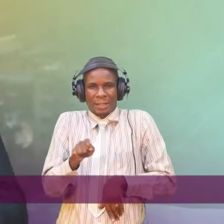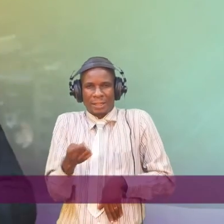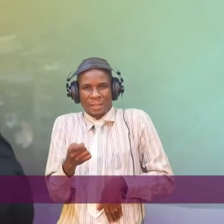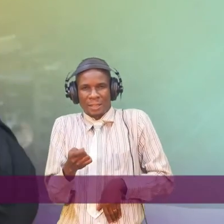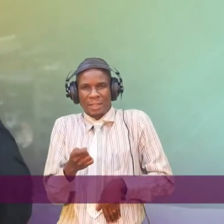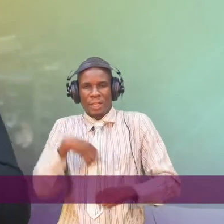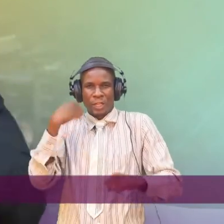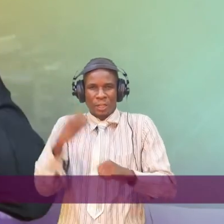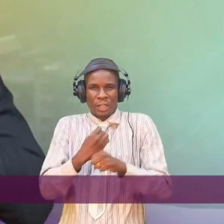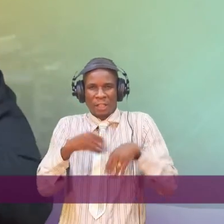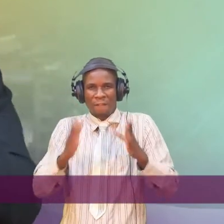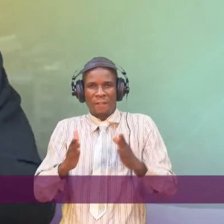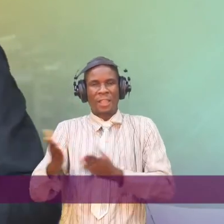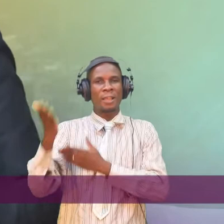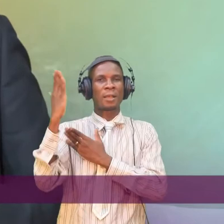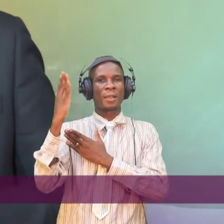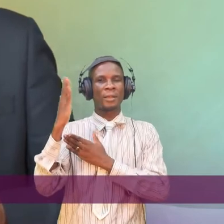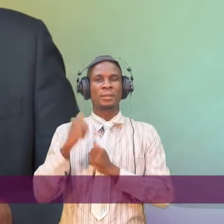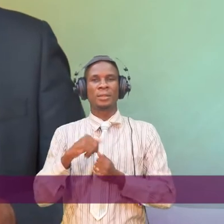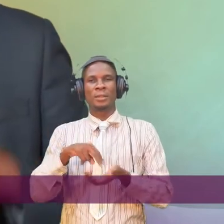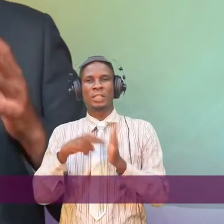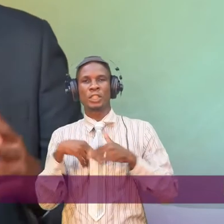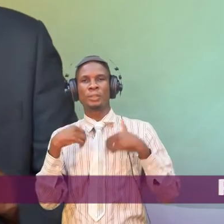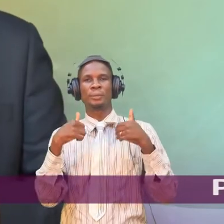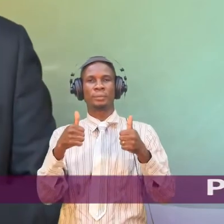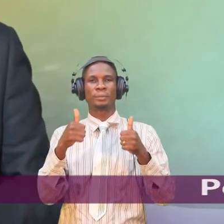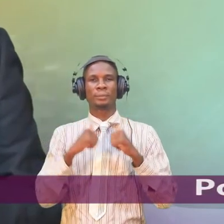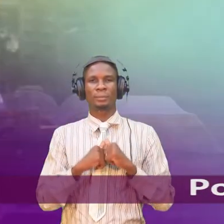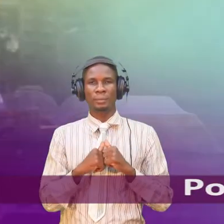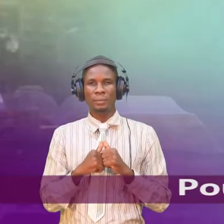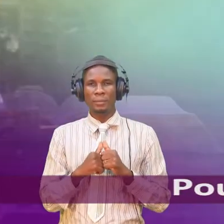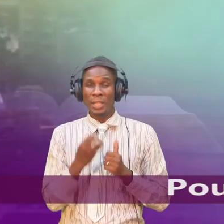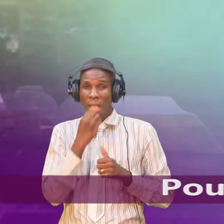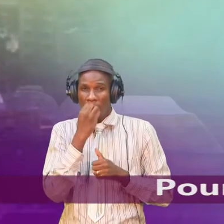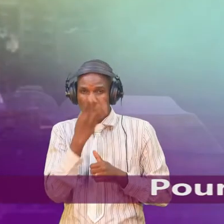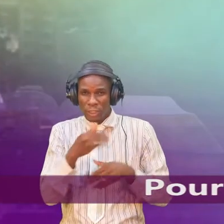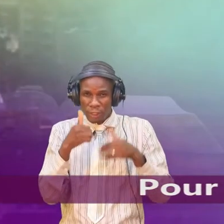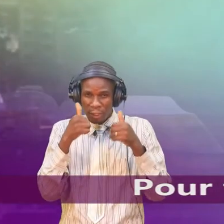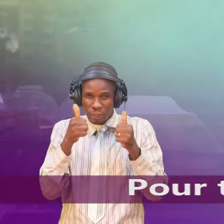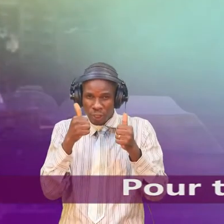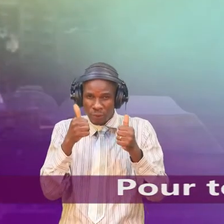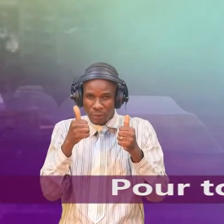inatuonyesha wazi kwamba msingi imara ya wokovu ni Mungu.